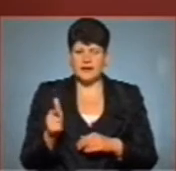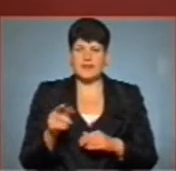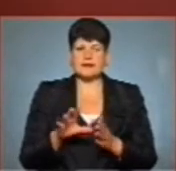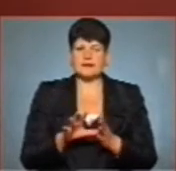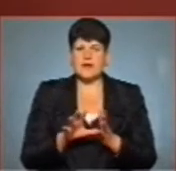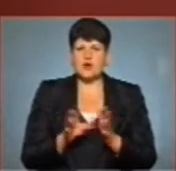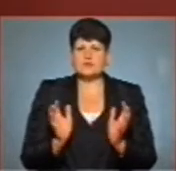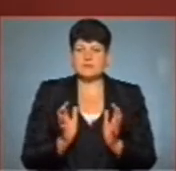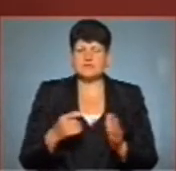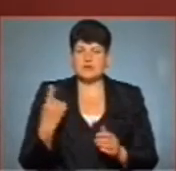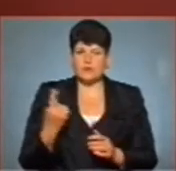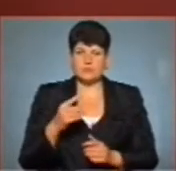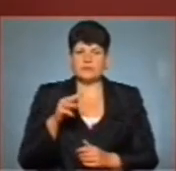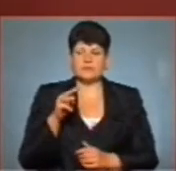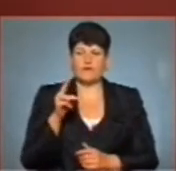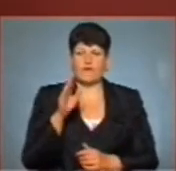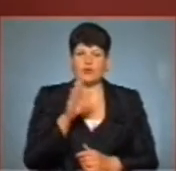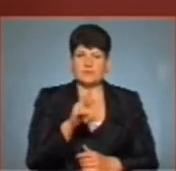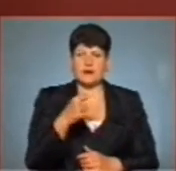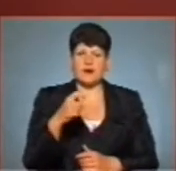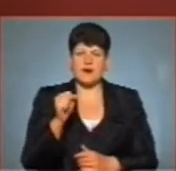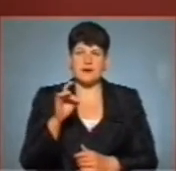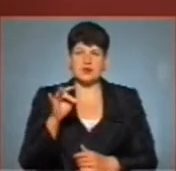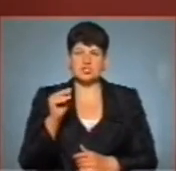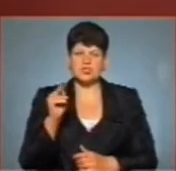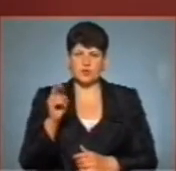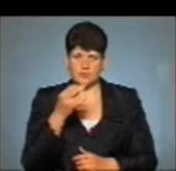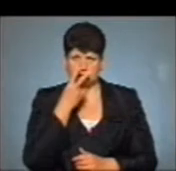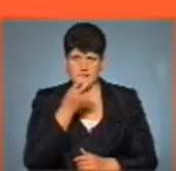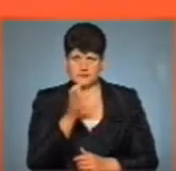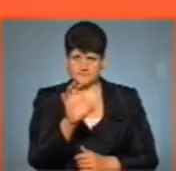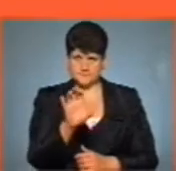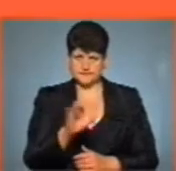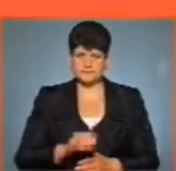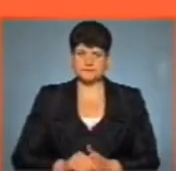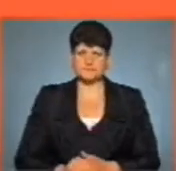енергозбереження області Володимир Харченко. Дивимося його коментар, потім повернемося.